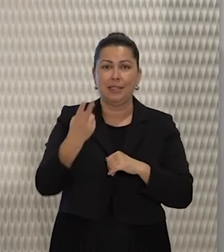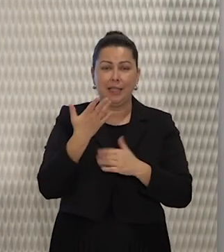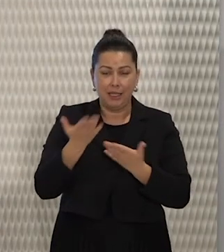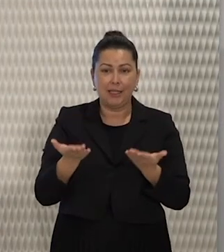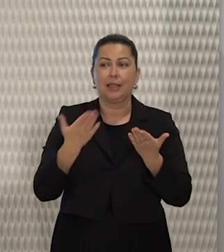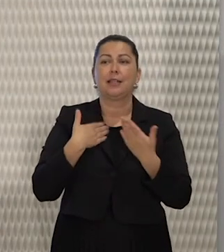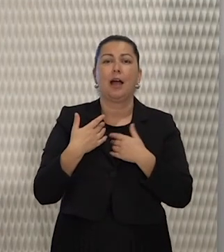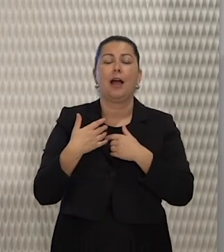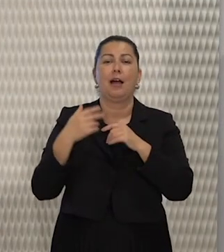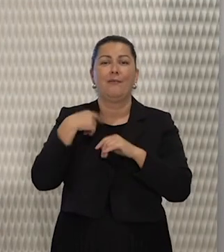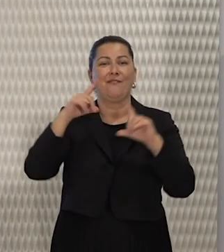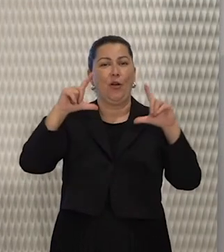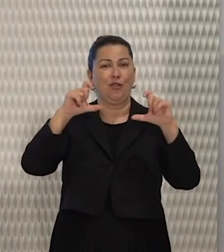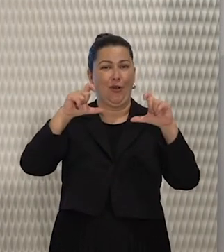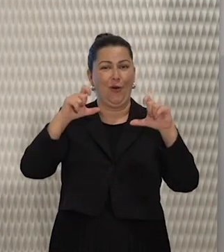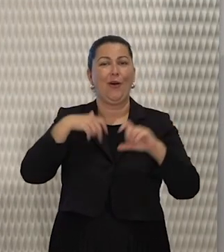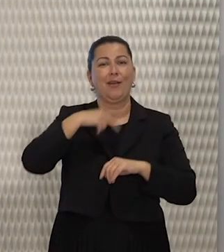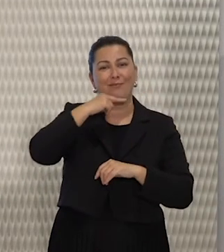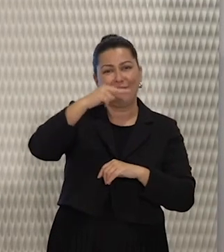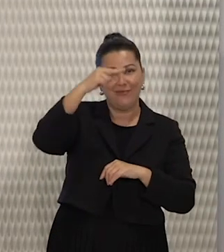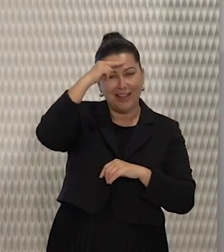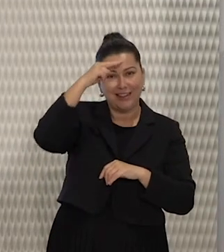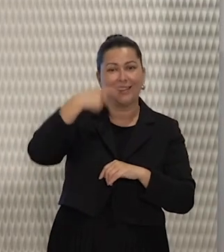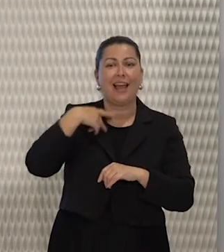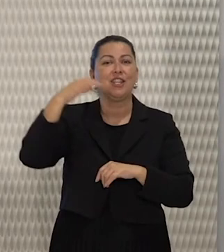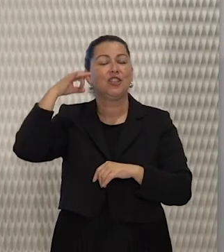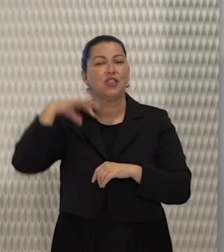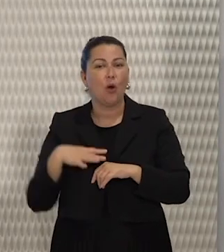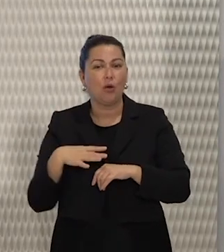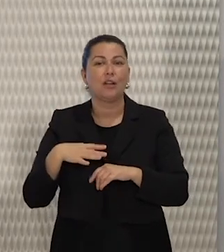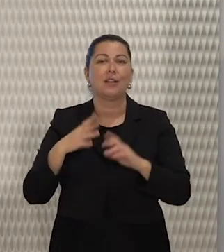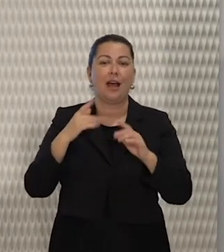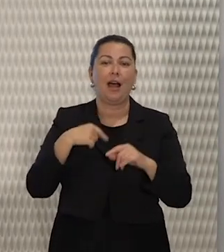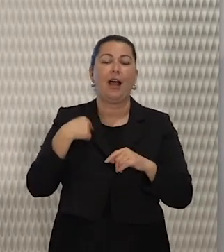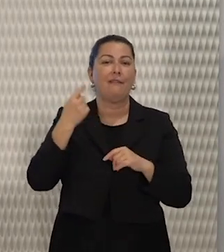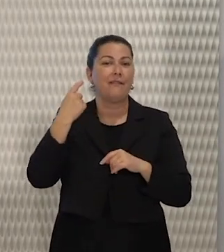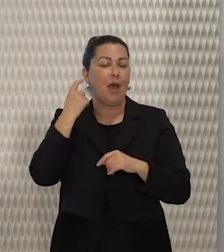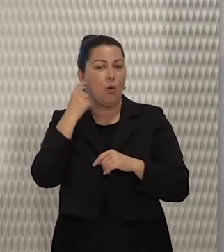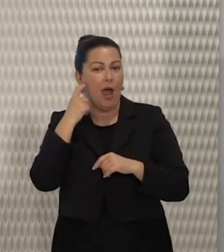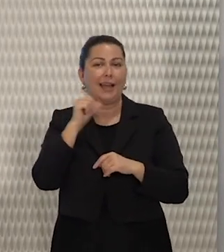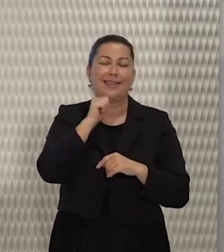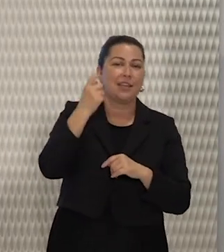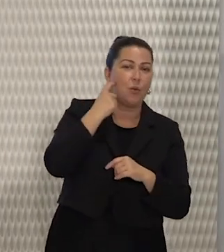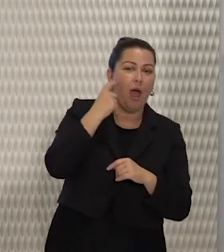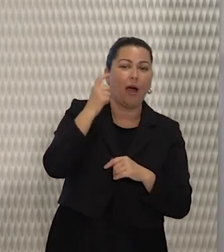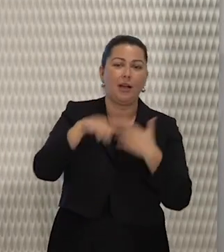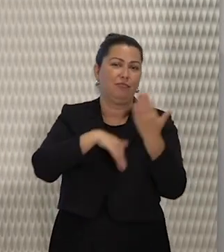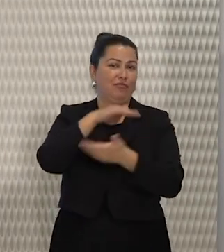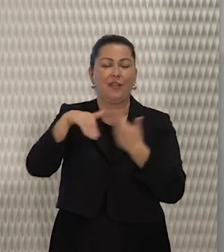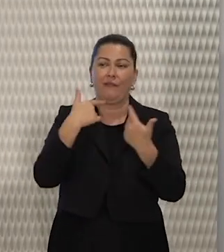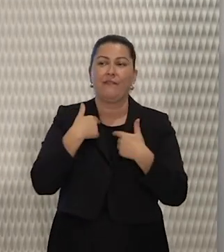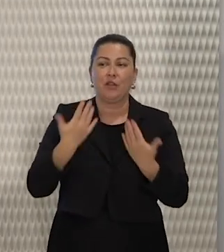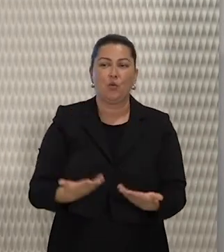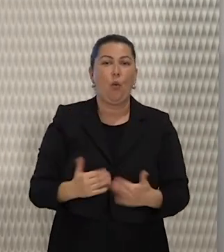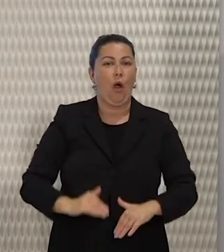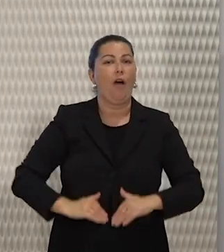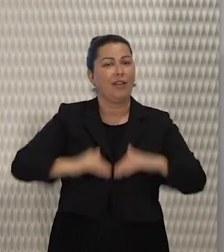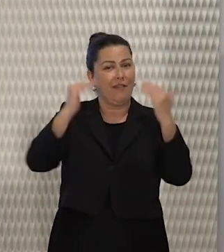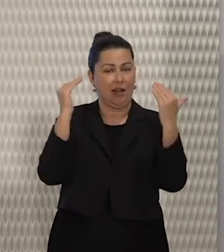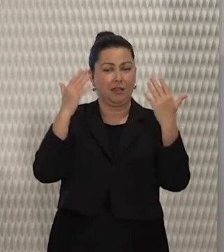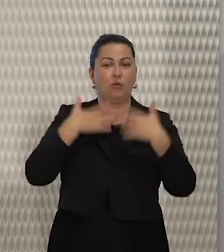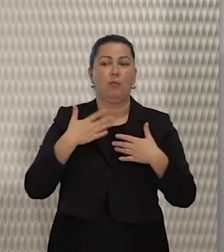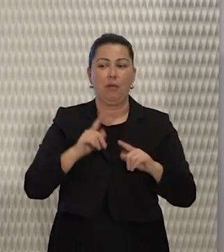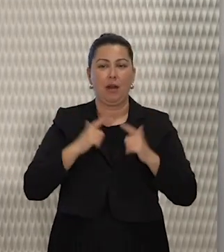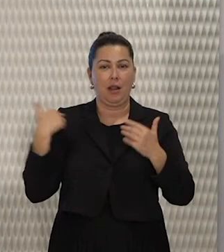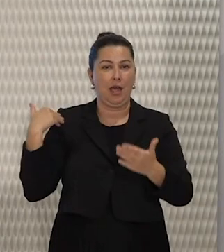rechts meinen Vater, meinen Sohnemann, wir sind hörend und nicht hörend, wir sind so aufgewachsen und es hat im Laufe